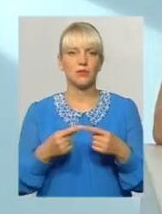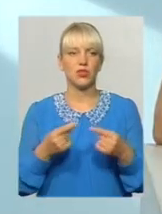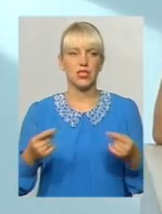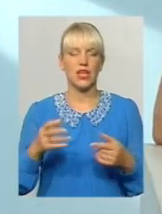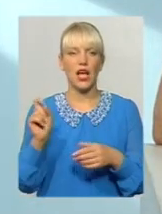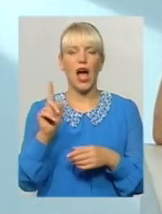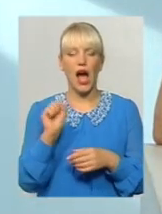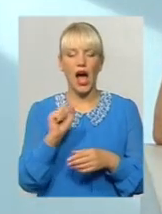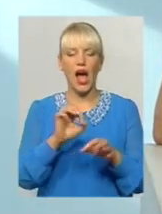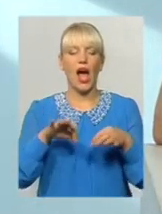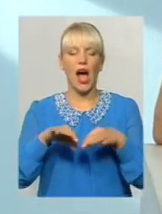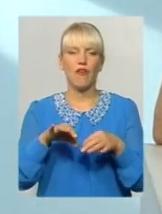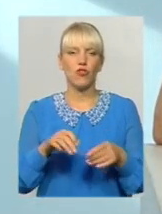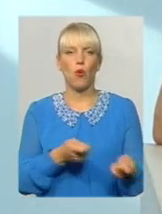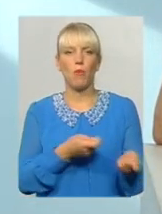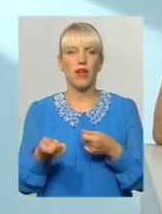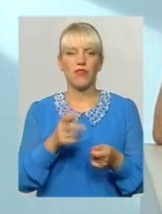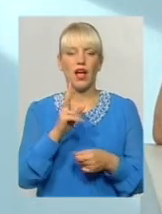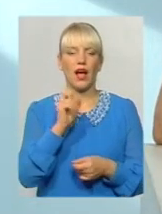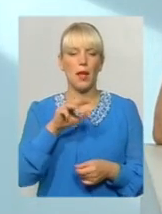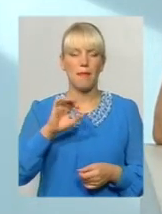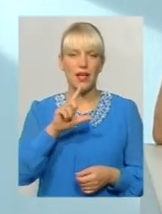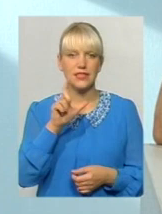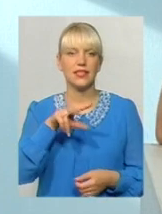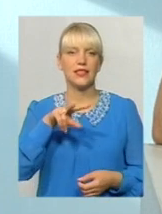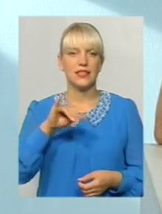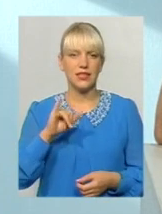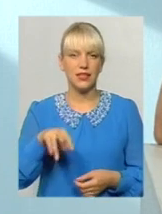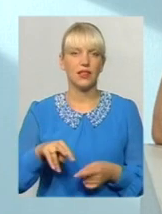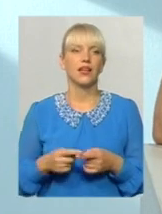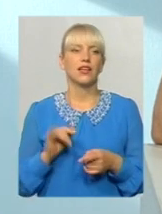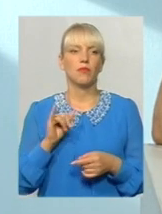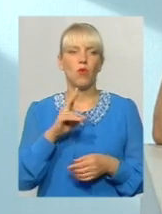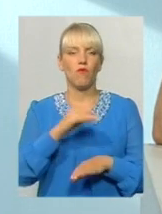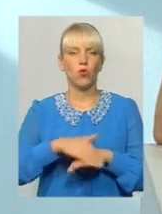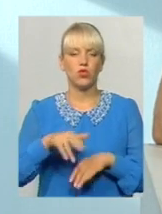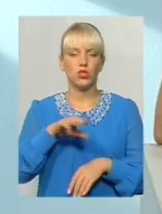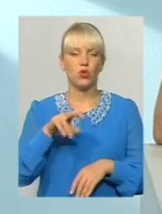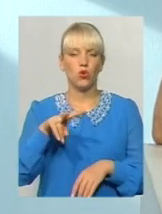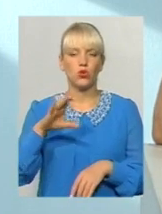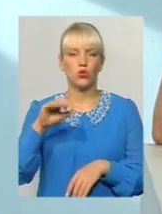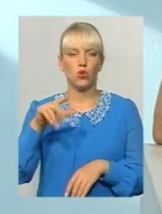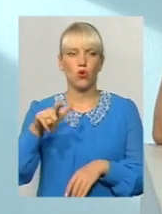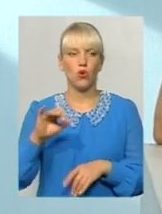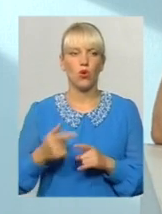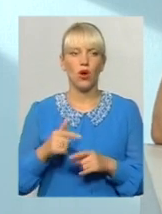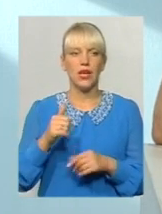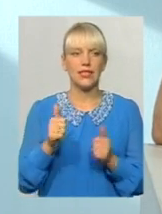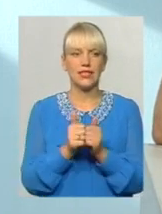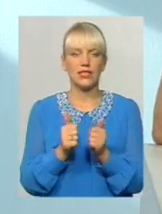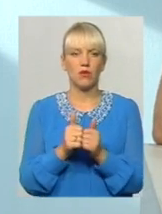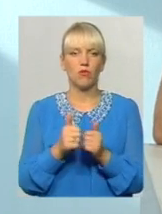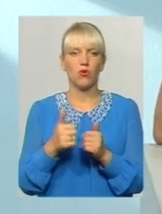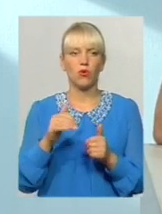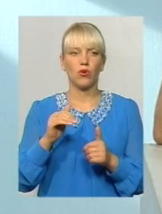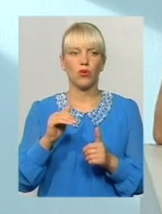да, що ми повернемося до КАМАЗів, ЗІЛів, я оце на днях їхав по вулиці Толстого, і з боку мене, зі мною поряд сиділа моя